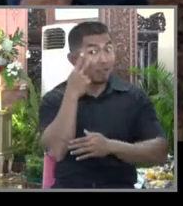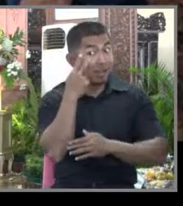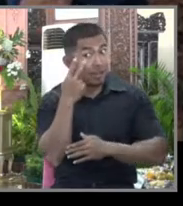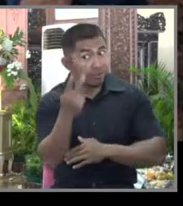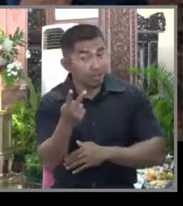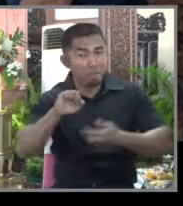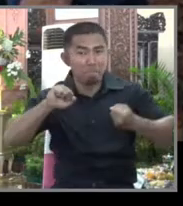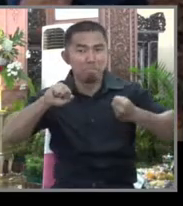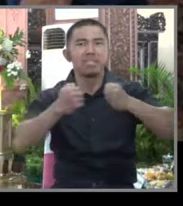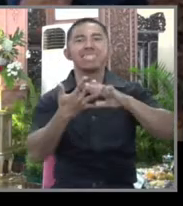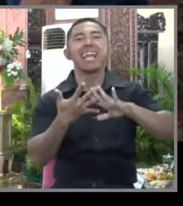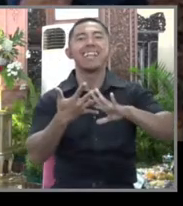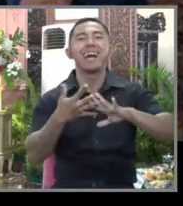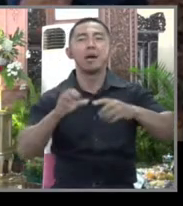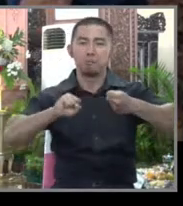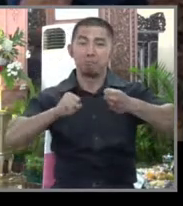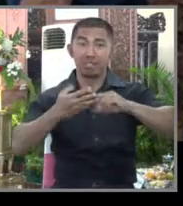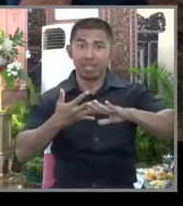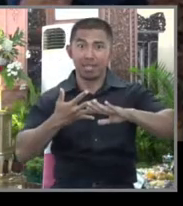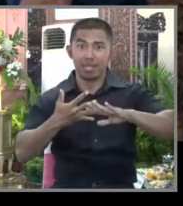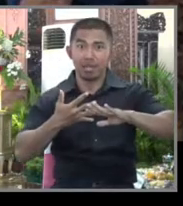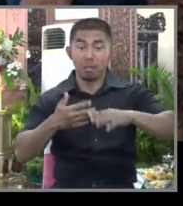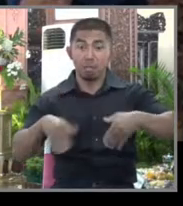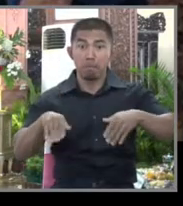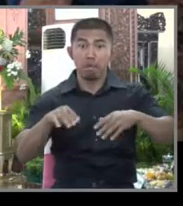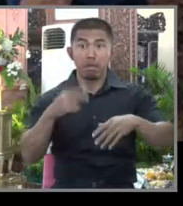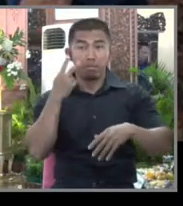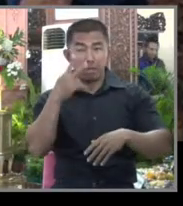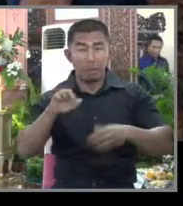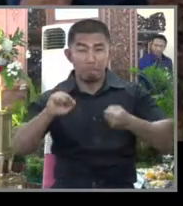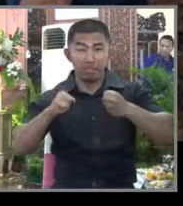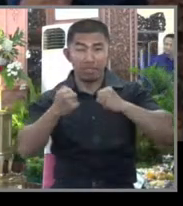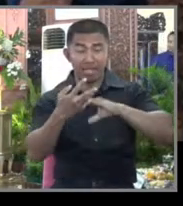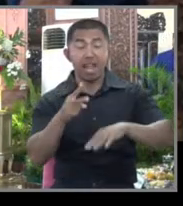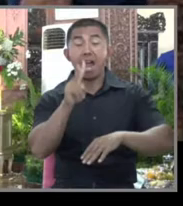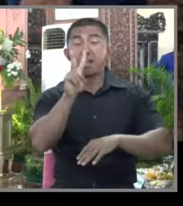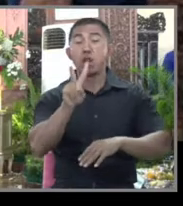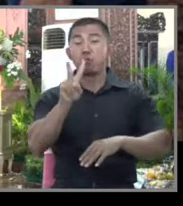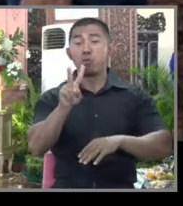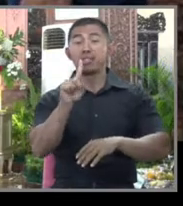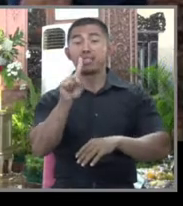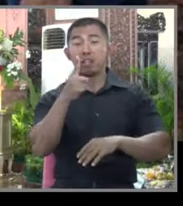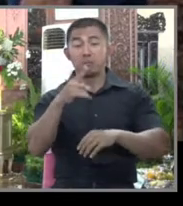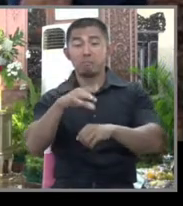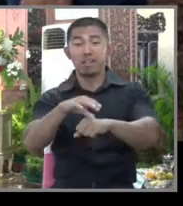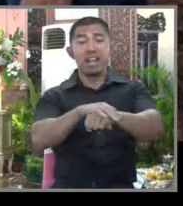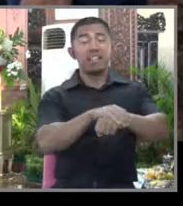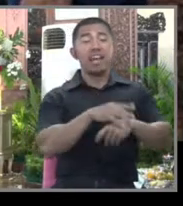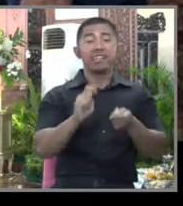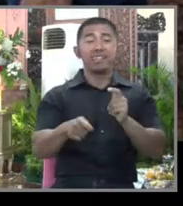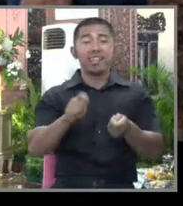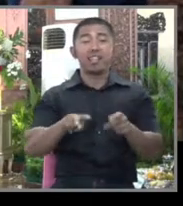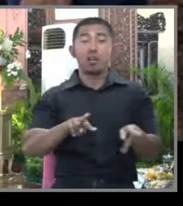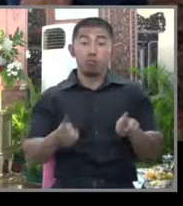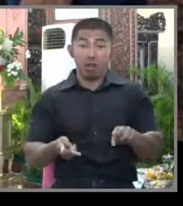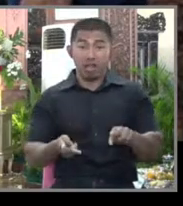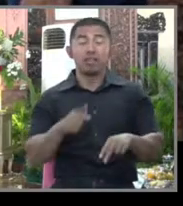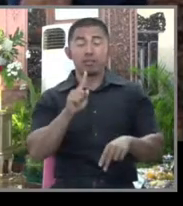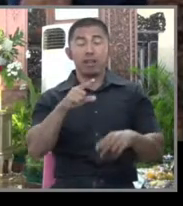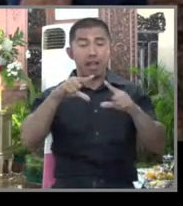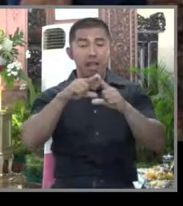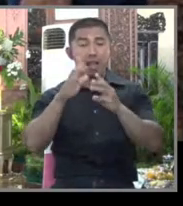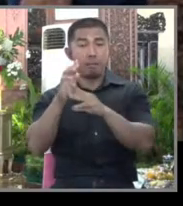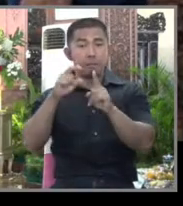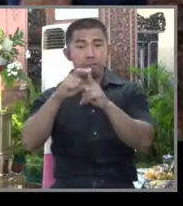bencana memperhatikan bencana ada dua Sabtu pengendalian tata ruang dan amdalnya